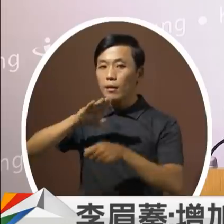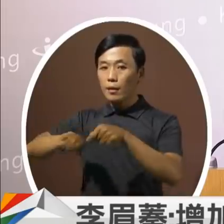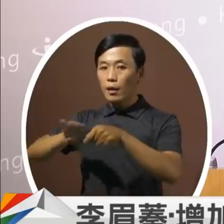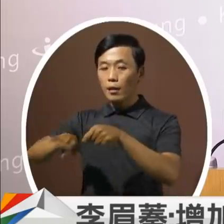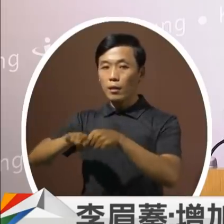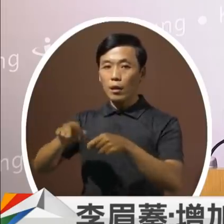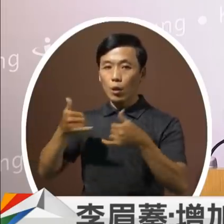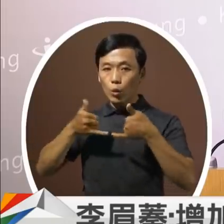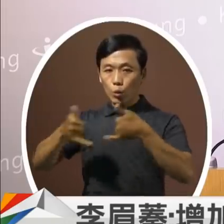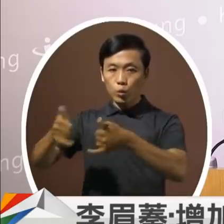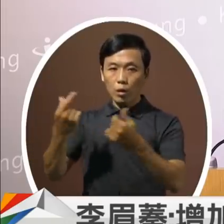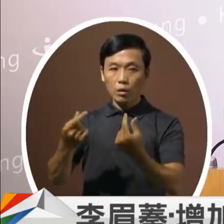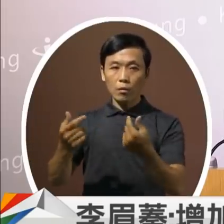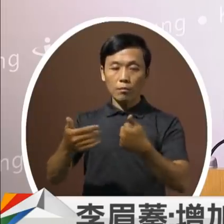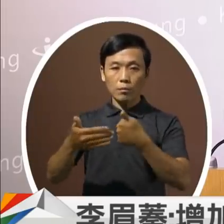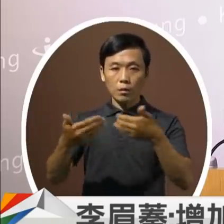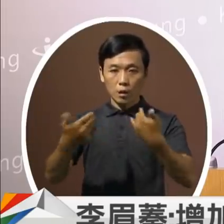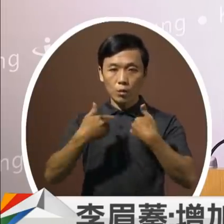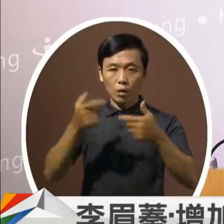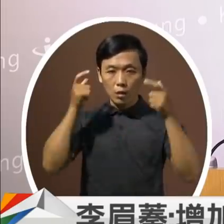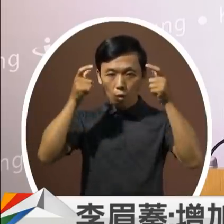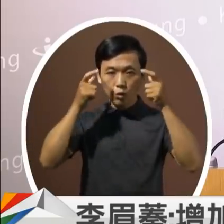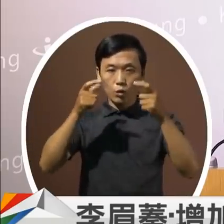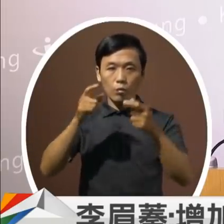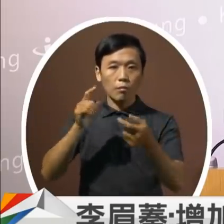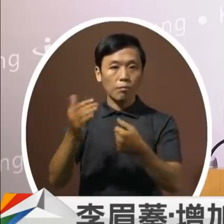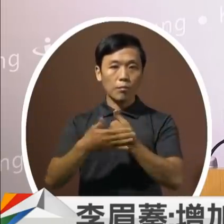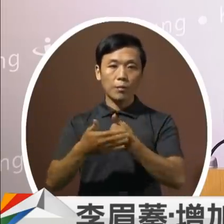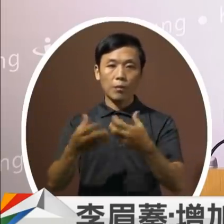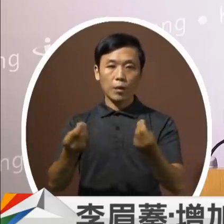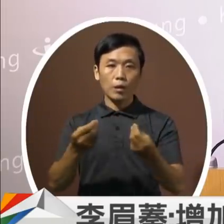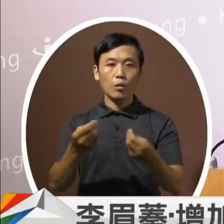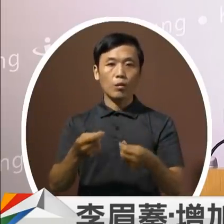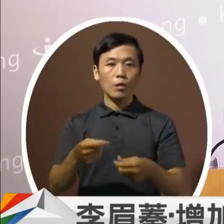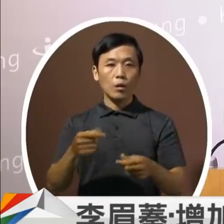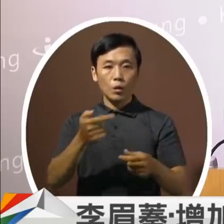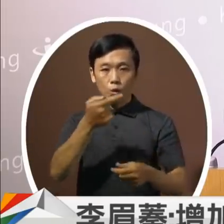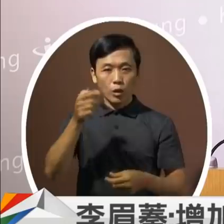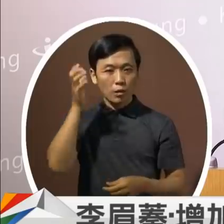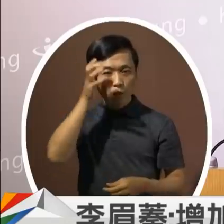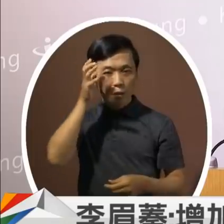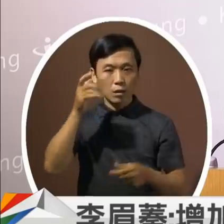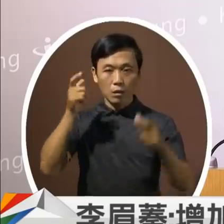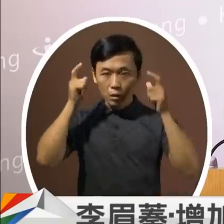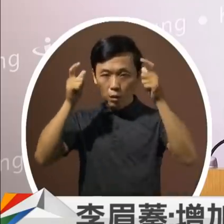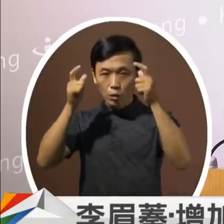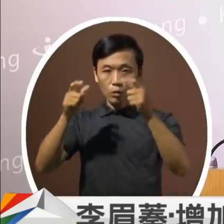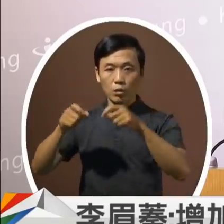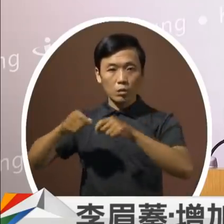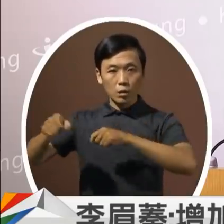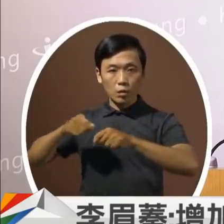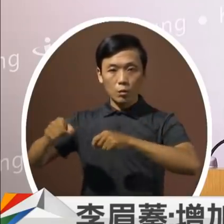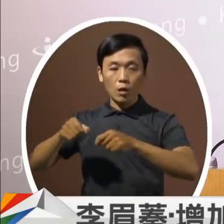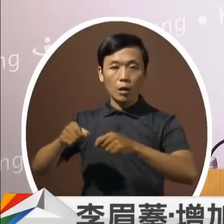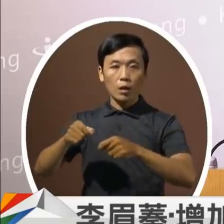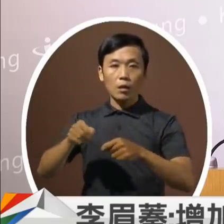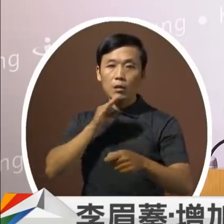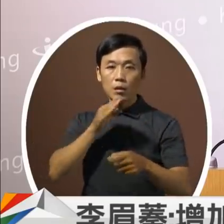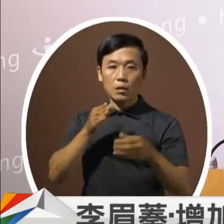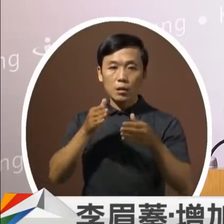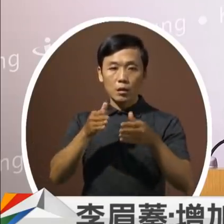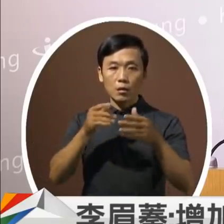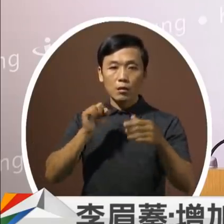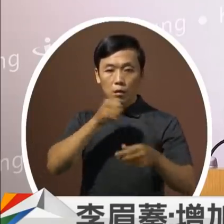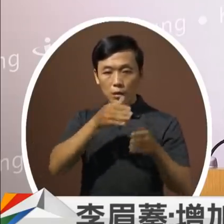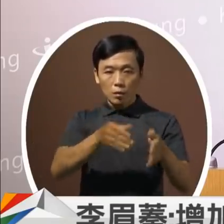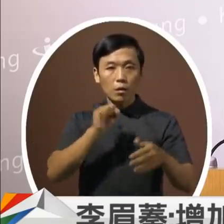可能采取对高雄毫无帮助得退路的左营方案但是最期待的高雄方案也就是走台铁路